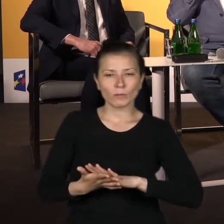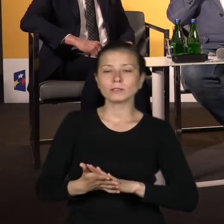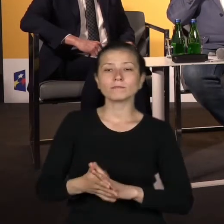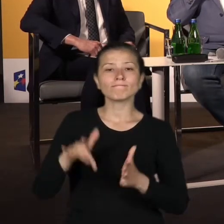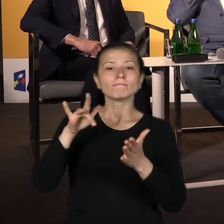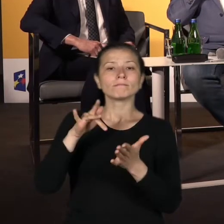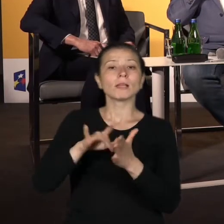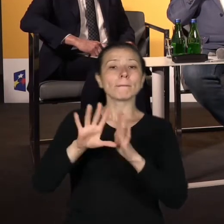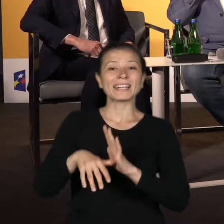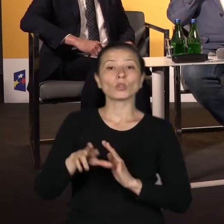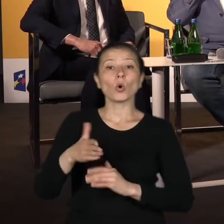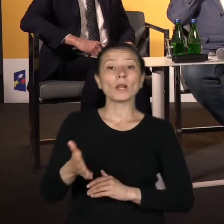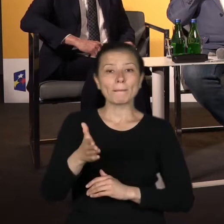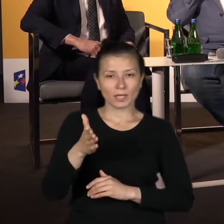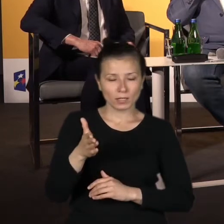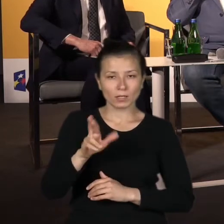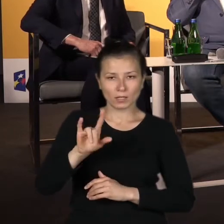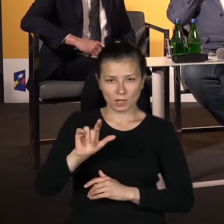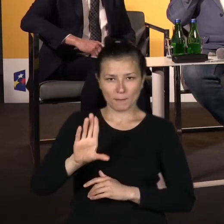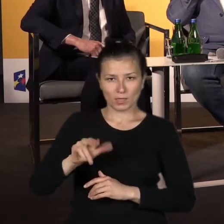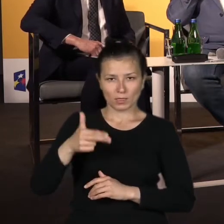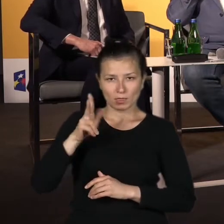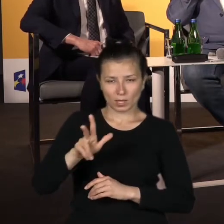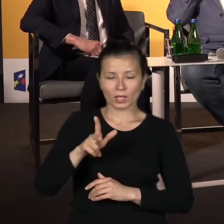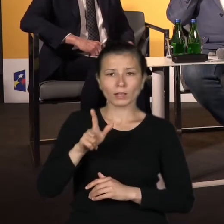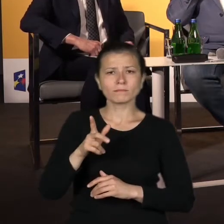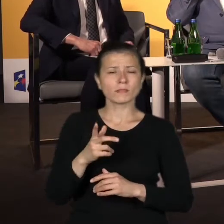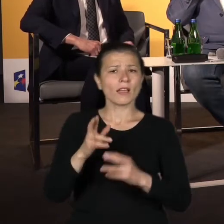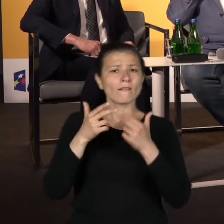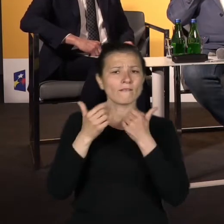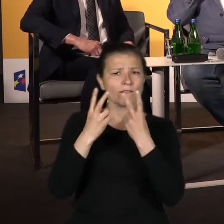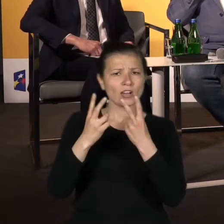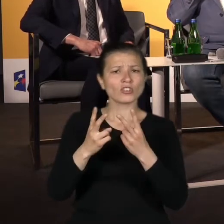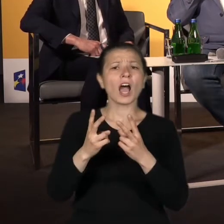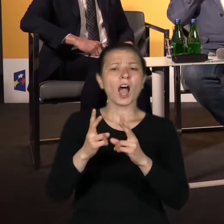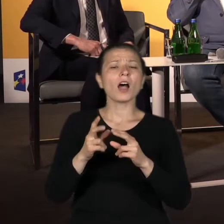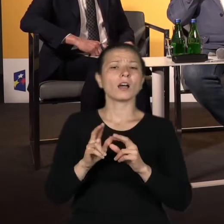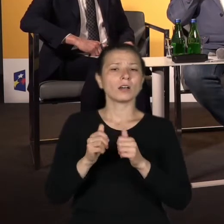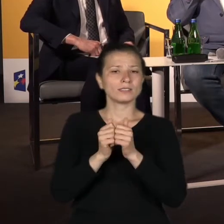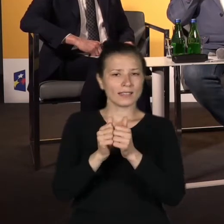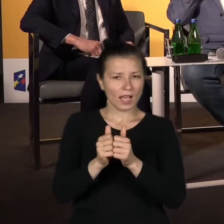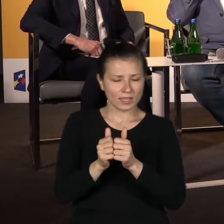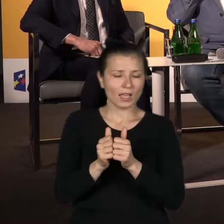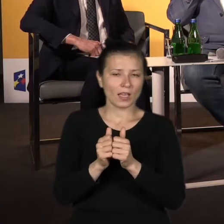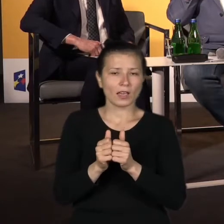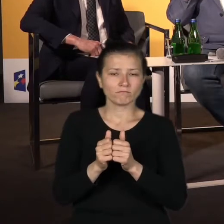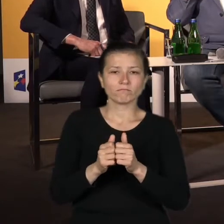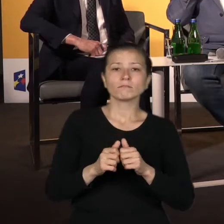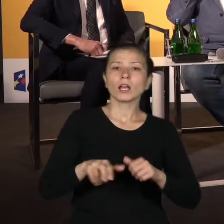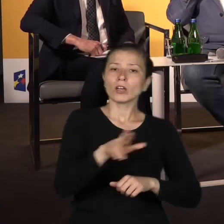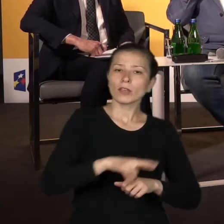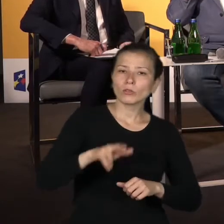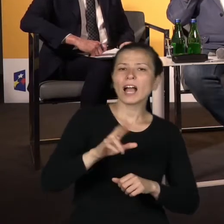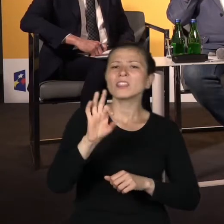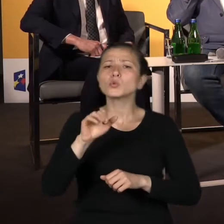miasto o roli ponadlokalnej, subregionalnej, Rybnik jako miasto, które odgrywa rolę